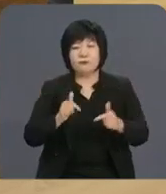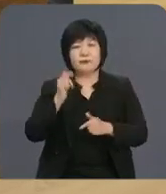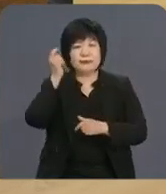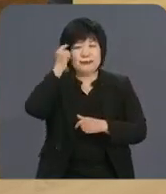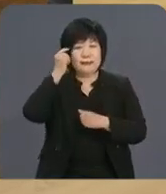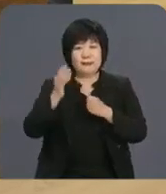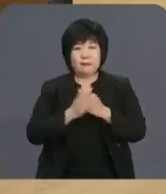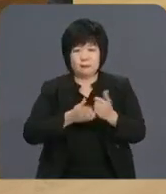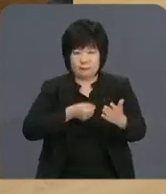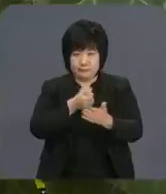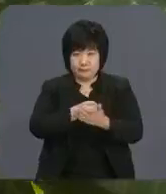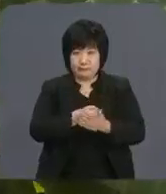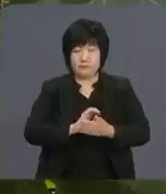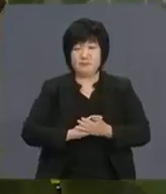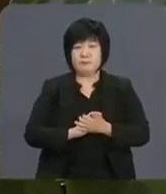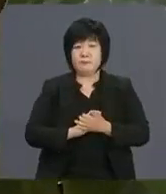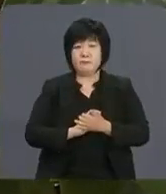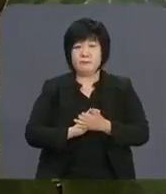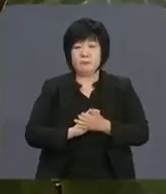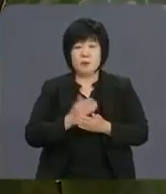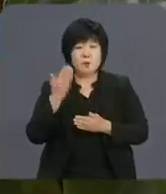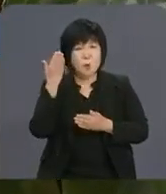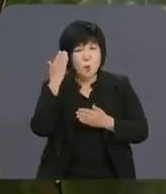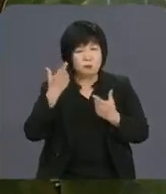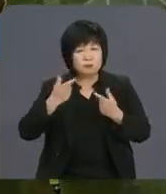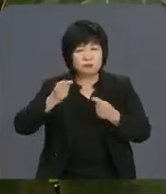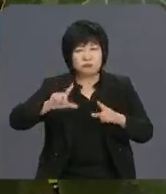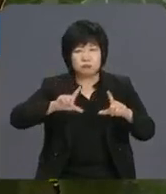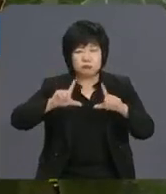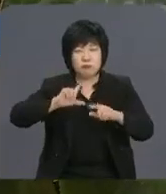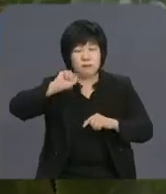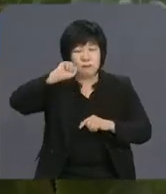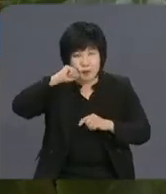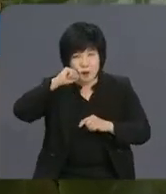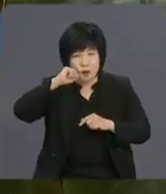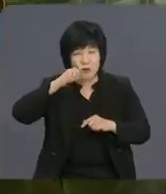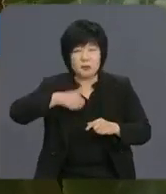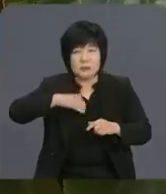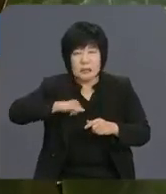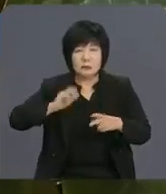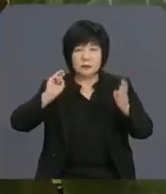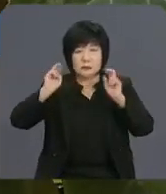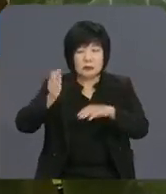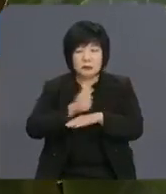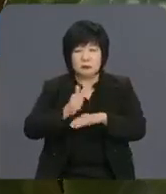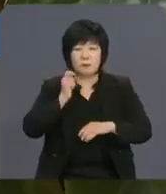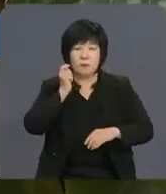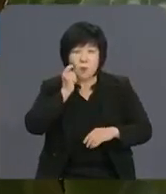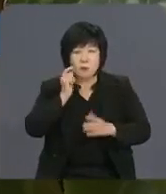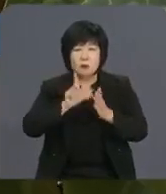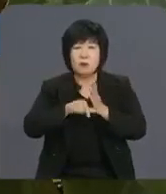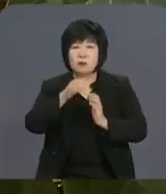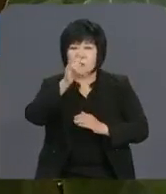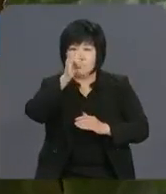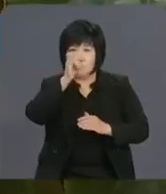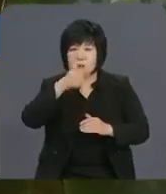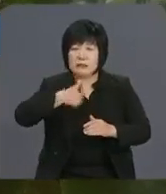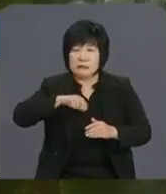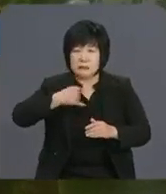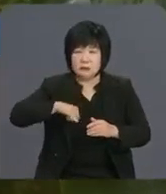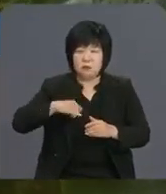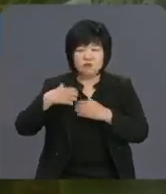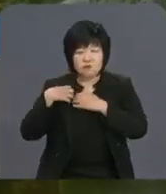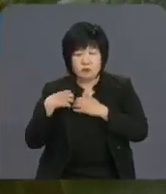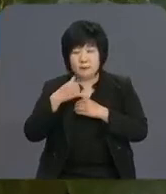결정했습니다 요즘 멋진 세상 살기 힘들다 잘 뜰 직장 도어 제대로 갈 수 없고 자식들 부담 들 뭐 부모는